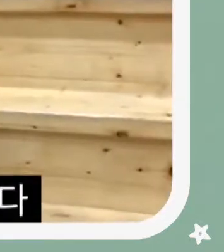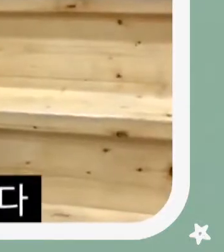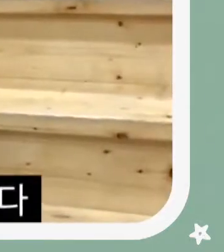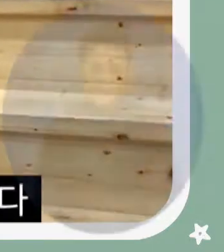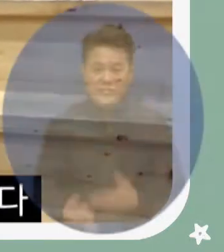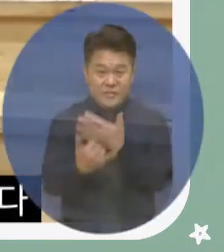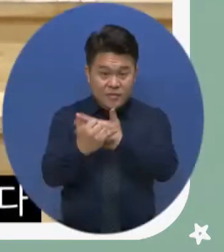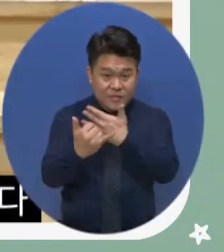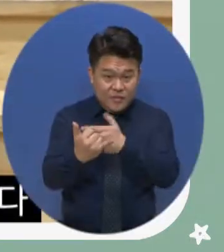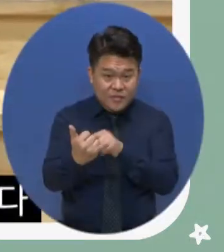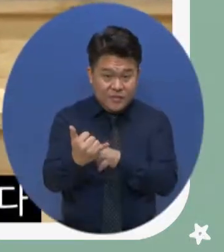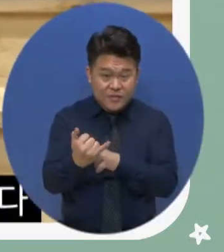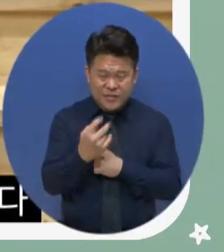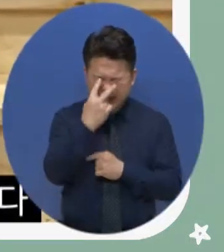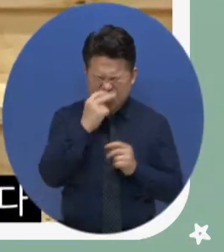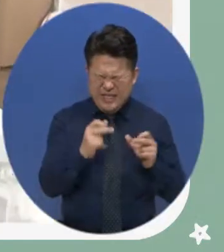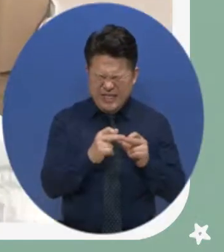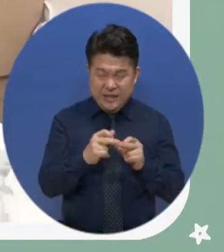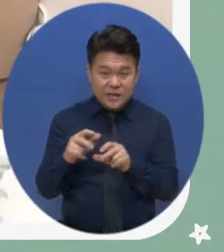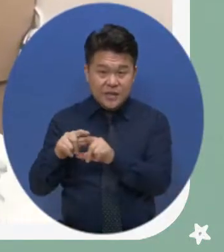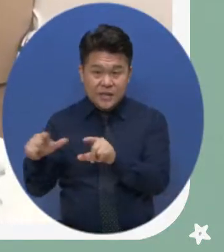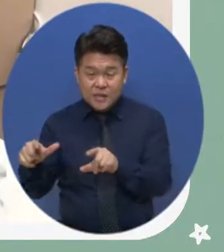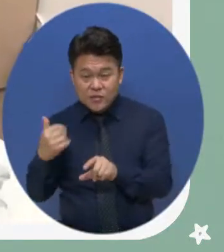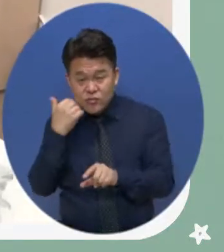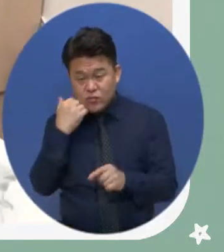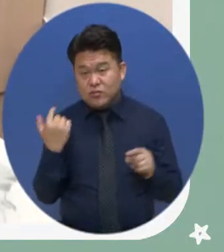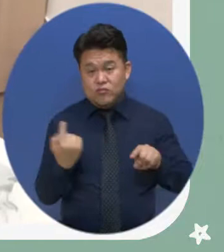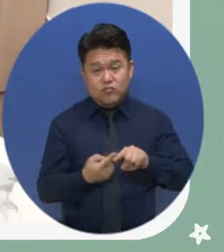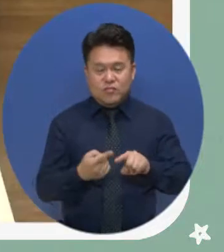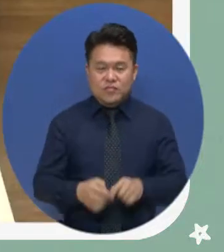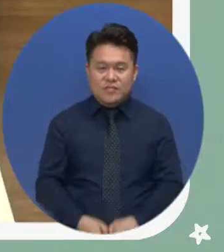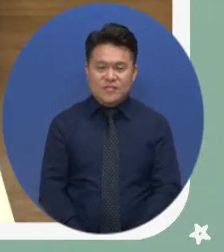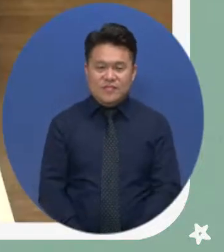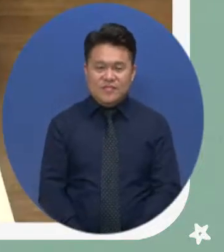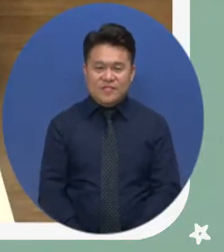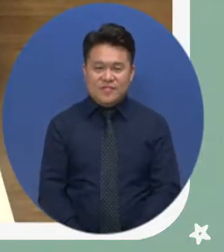유튜브를 통해서 시각장애인으로 다르지 않다.